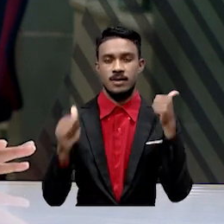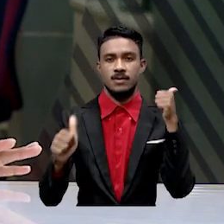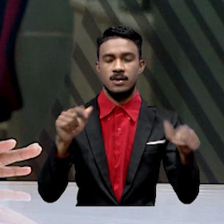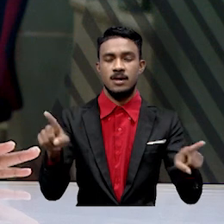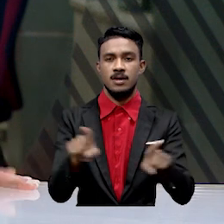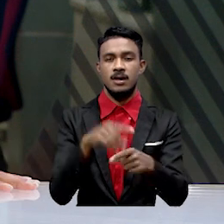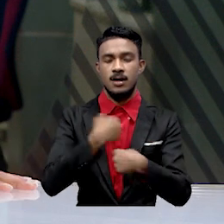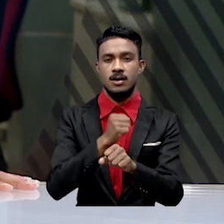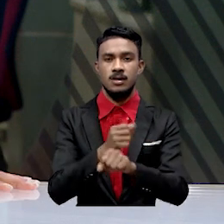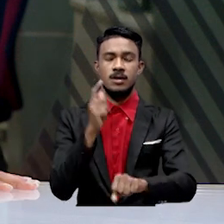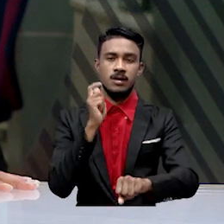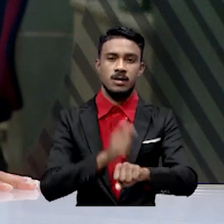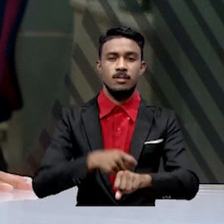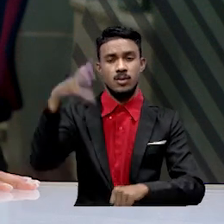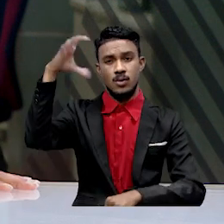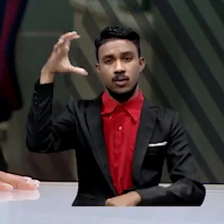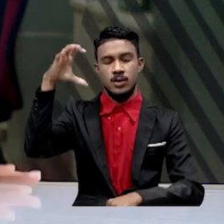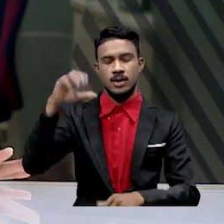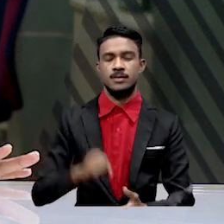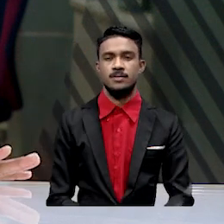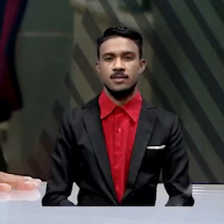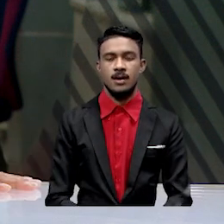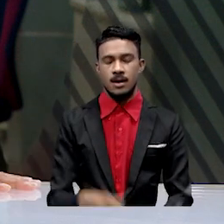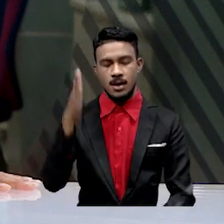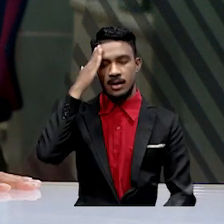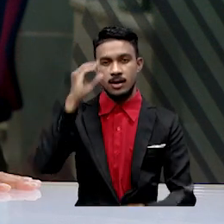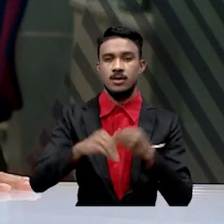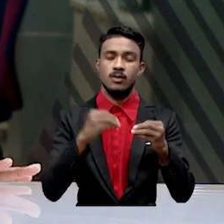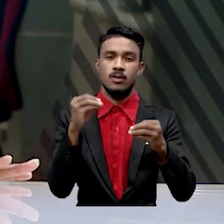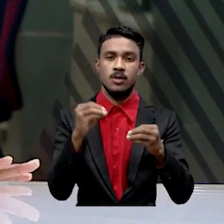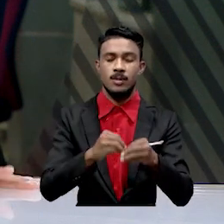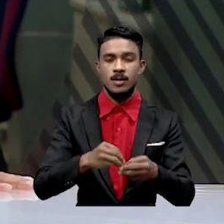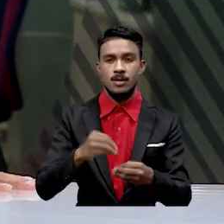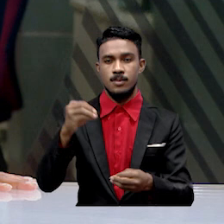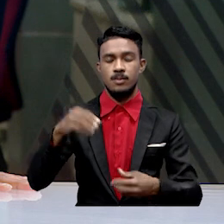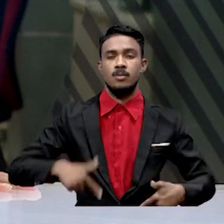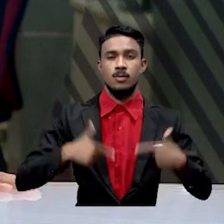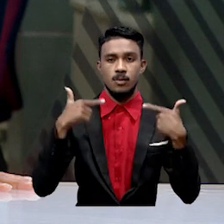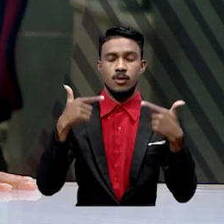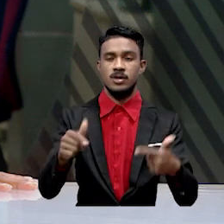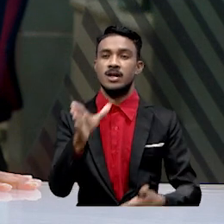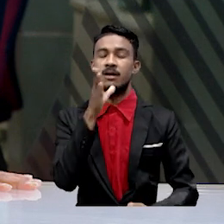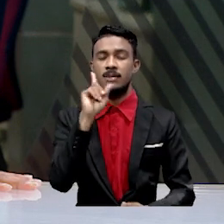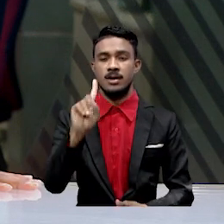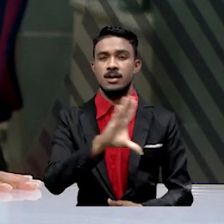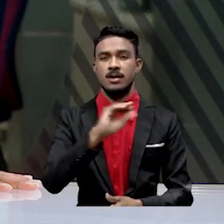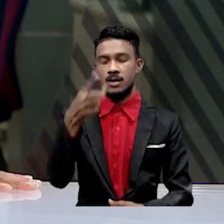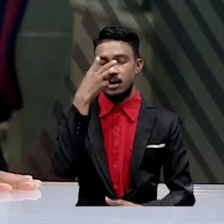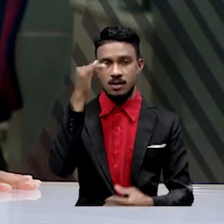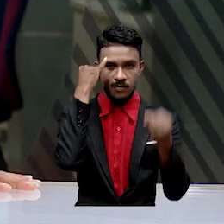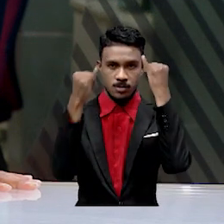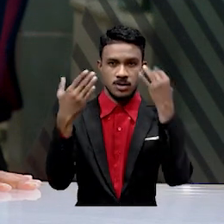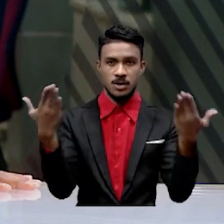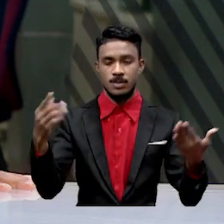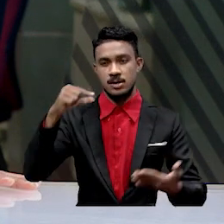halau de tia tempu udang monurai. Ato tenik lean kona bala lauk mo resusi inang falok daw meta nian, tir meta kompanyi informasaung ni